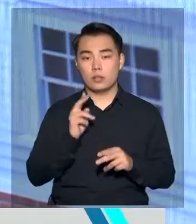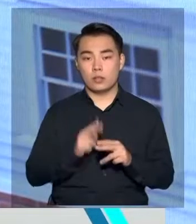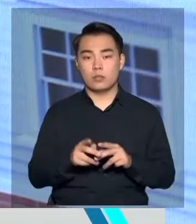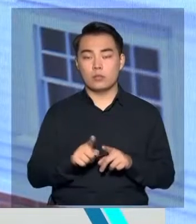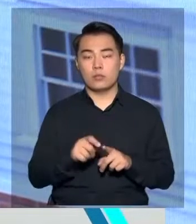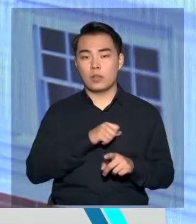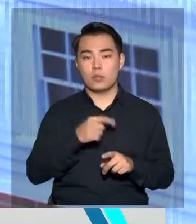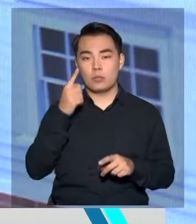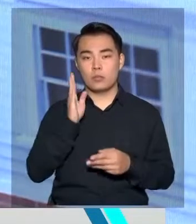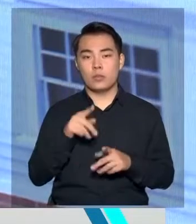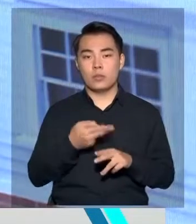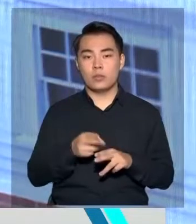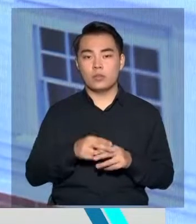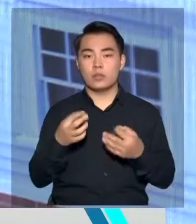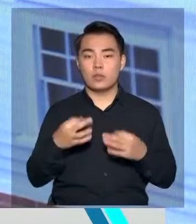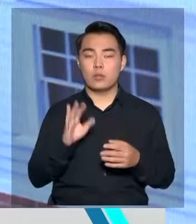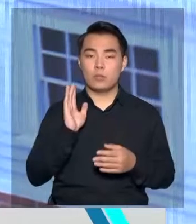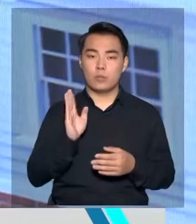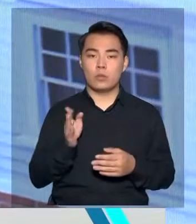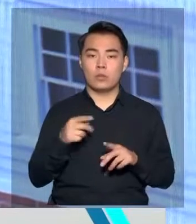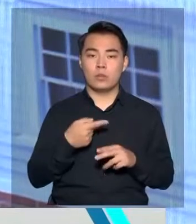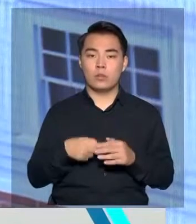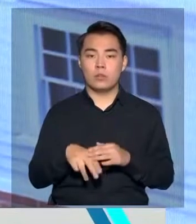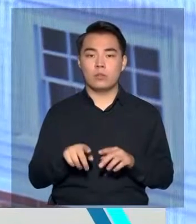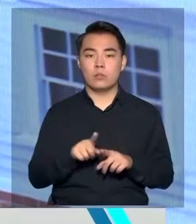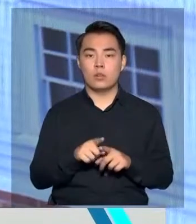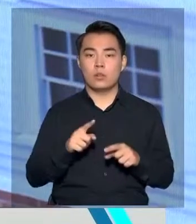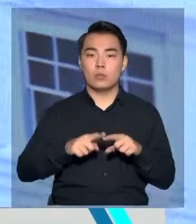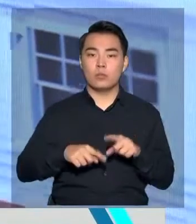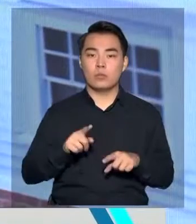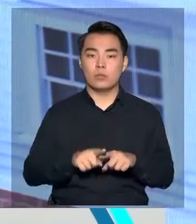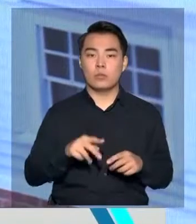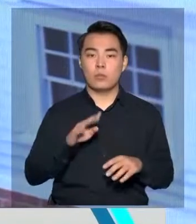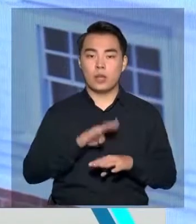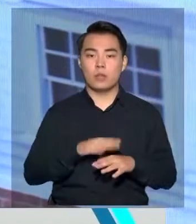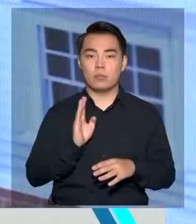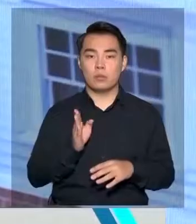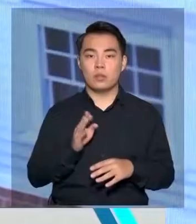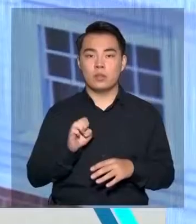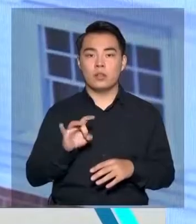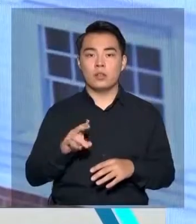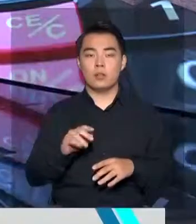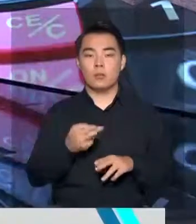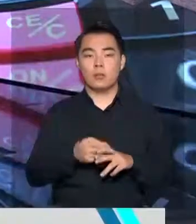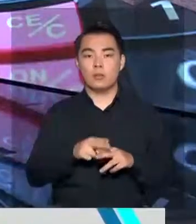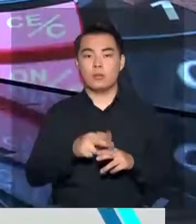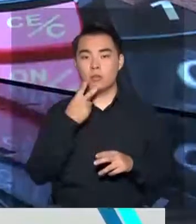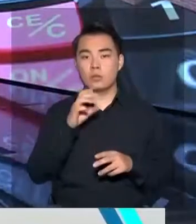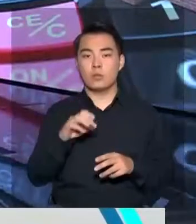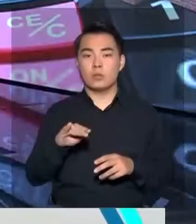ойлаймын, қазір сонда шешім қабылданатын шығар, бірақ енді бұл ұлттық банктің құзыретіндегі мәселе. Еркебұлан Әбілханұлы, жаңа біз сюжетті